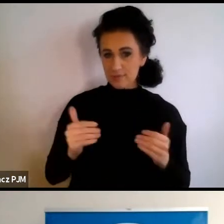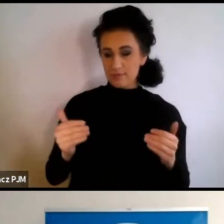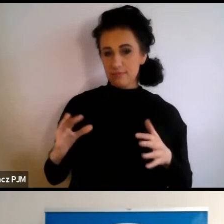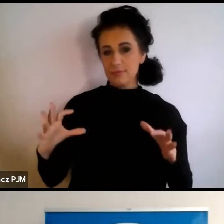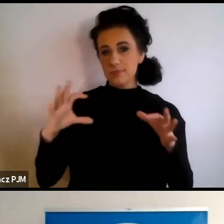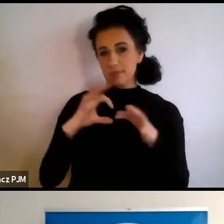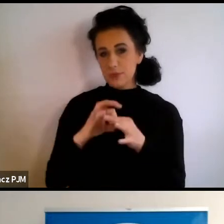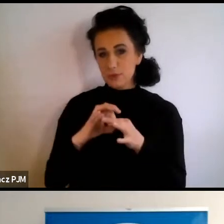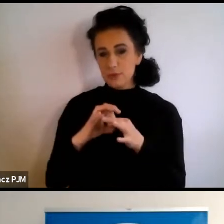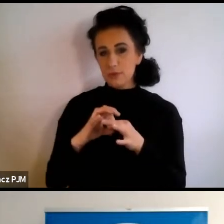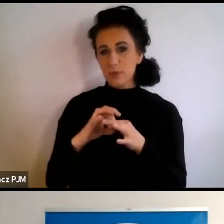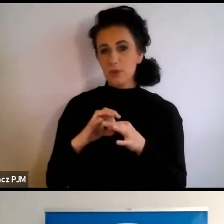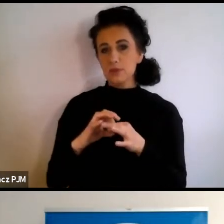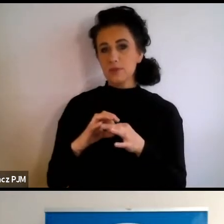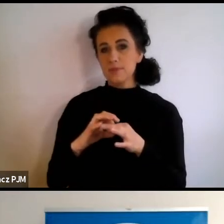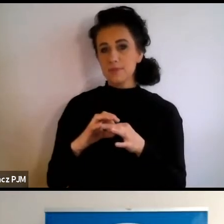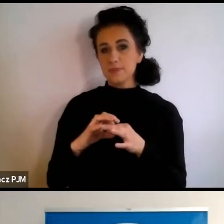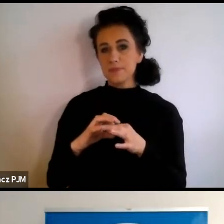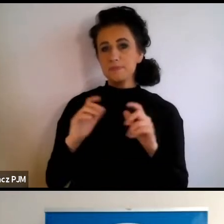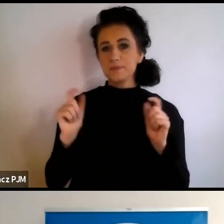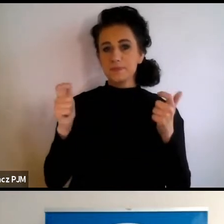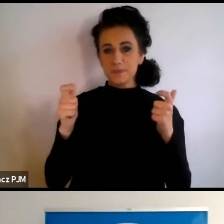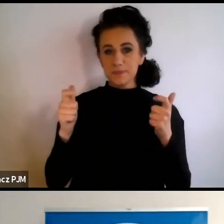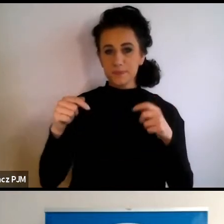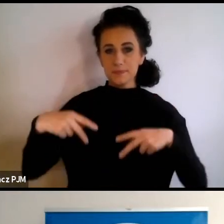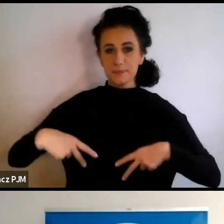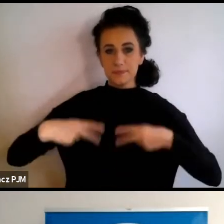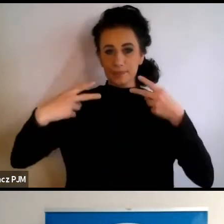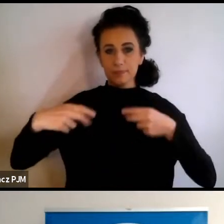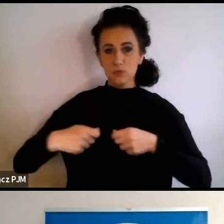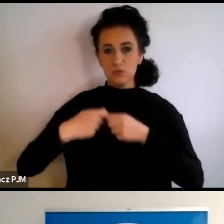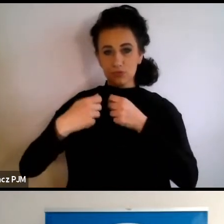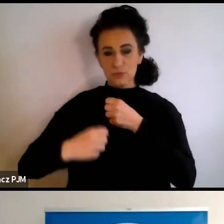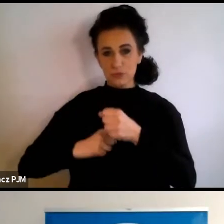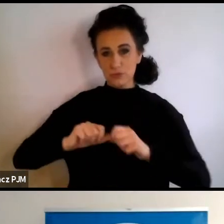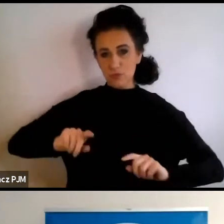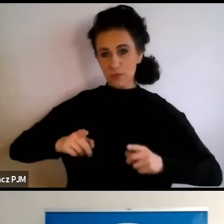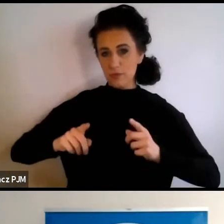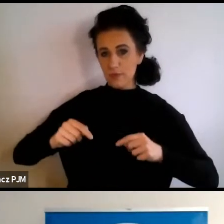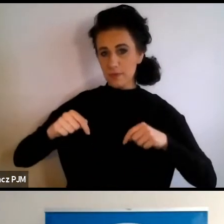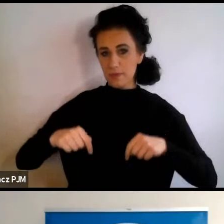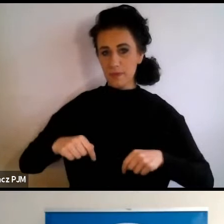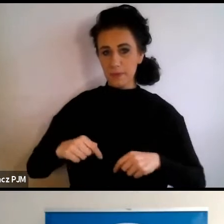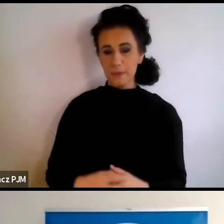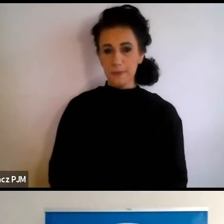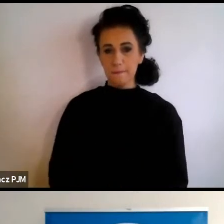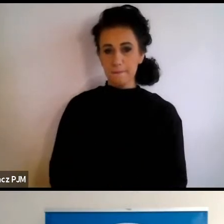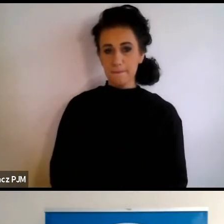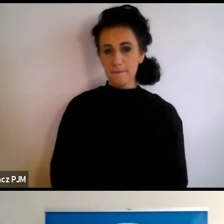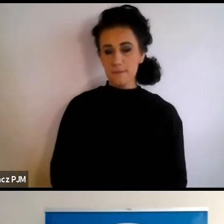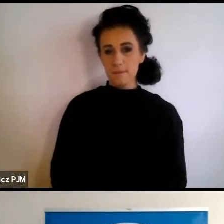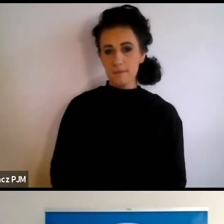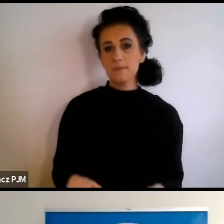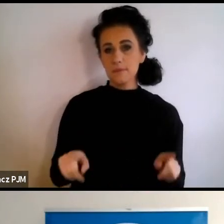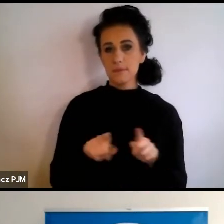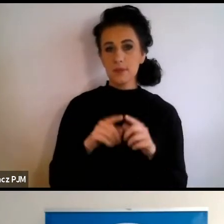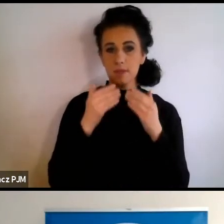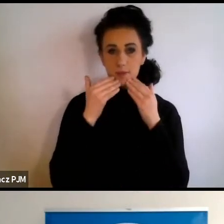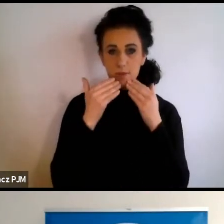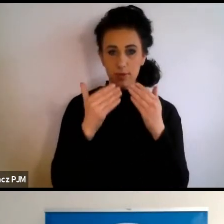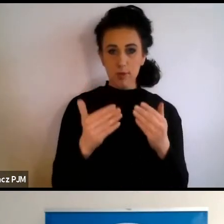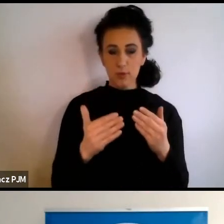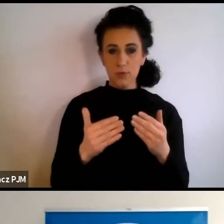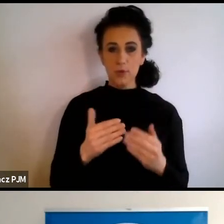dołączyć się do tego wydarzenia jako współorganizator. Również dziękuję